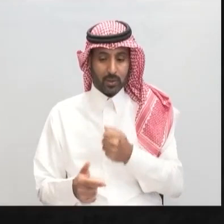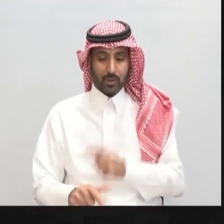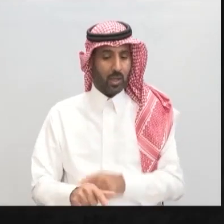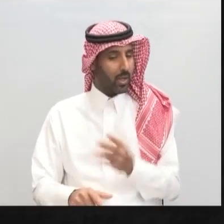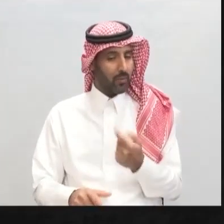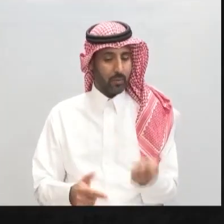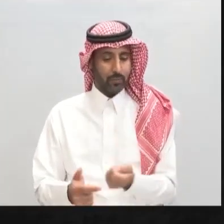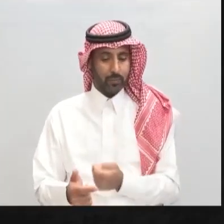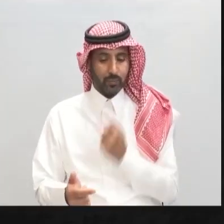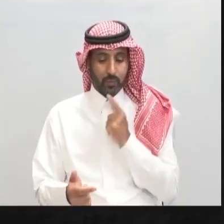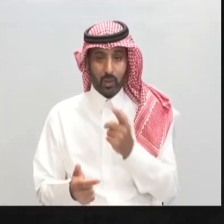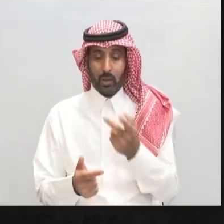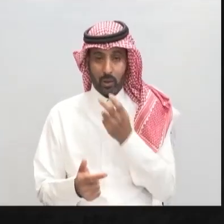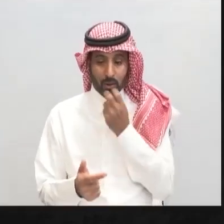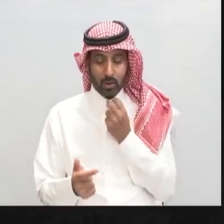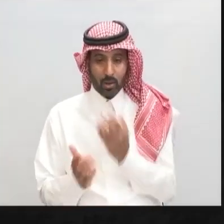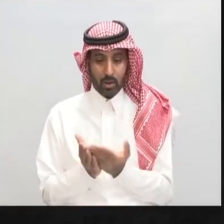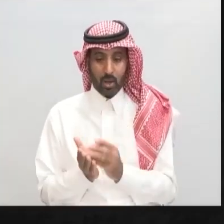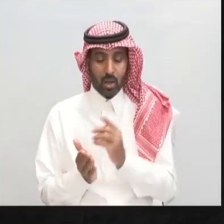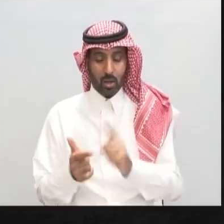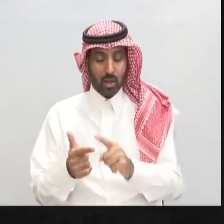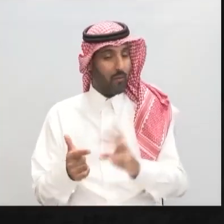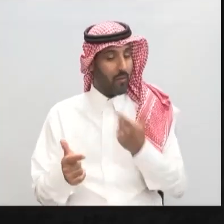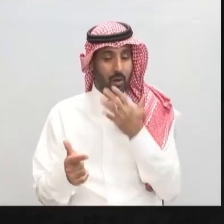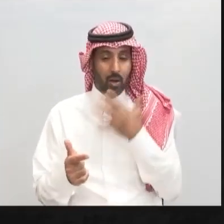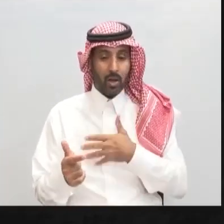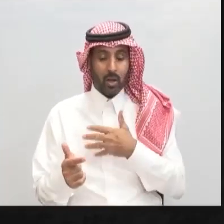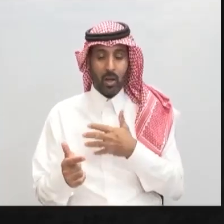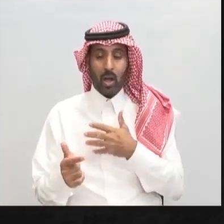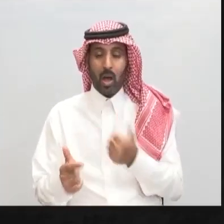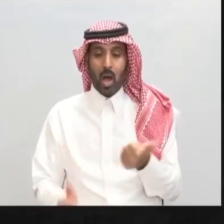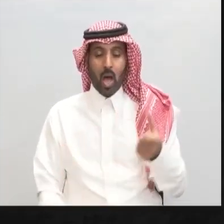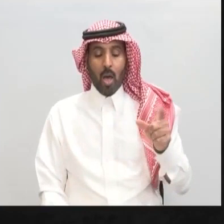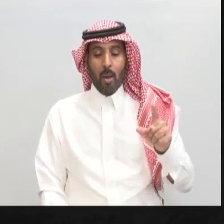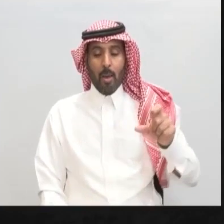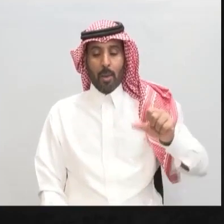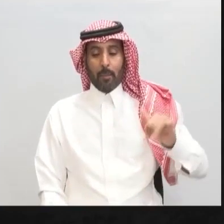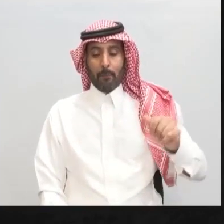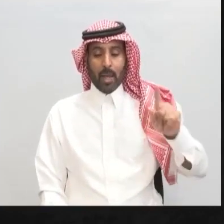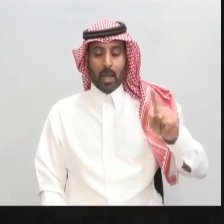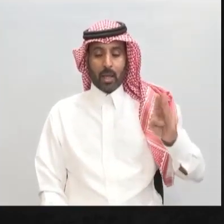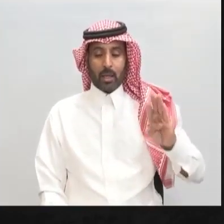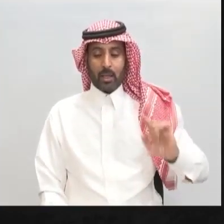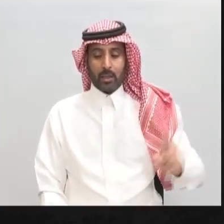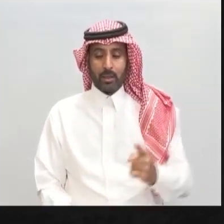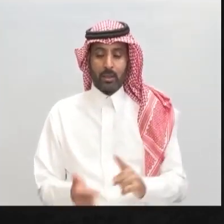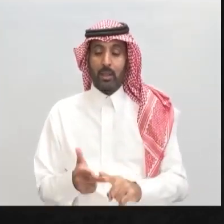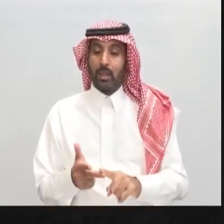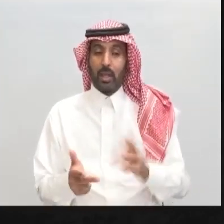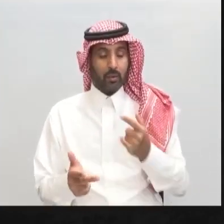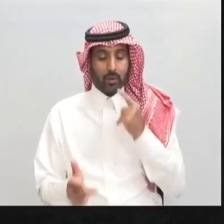وكيف كانت الكتابه والتدوين في عهد ابي بكر وكذلك كيف كانت الكتابه والتدوين في عهد